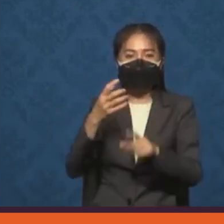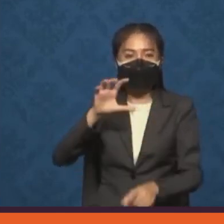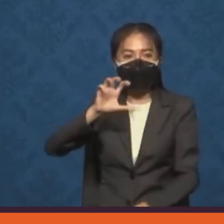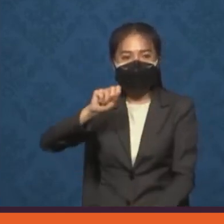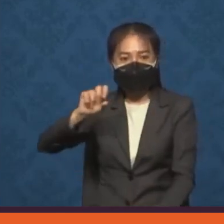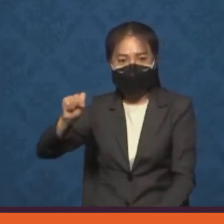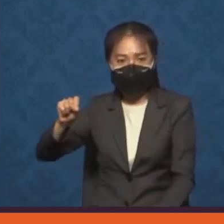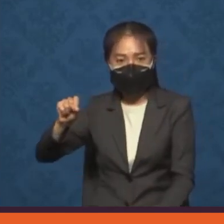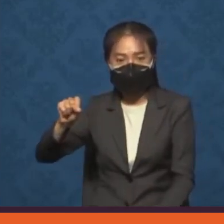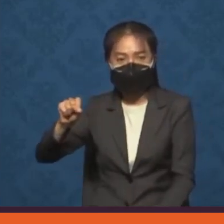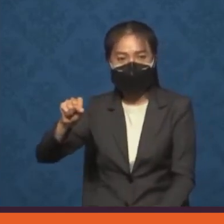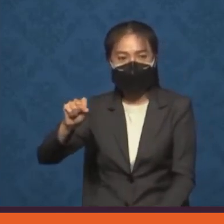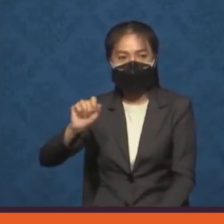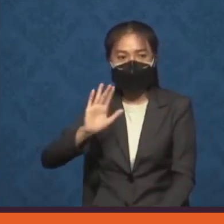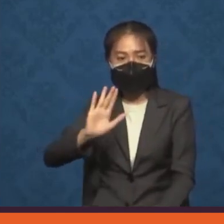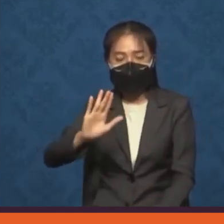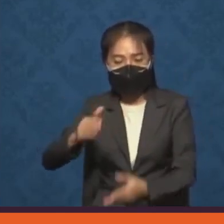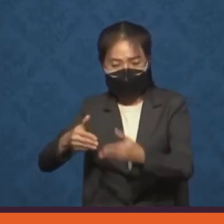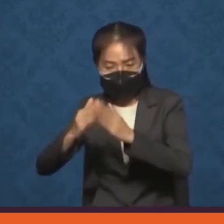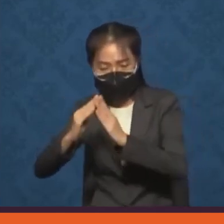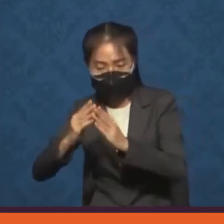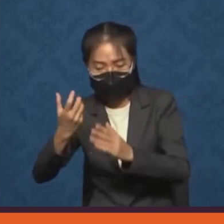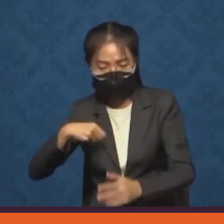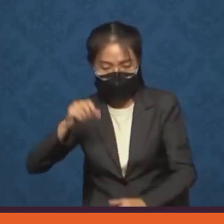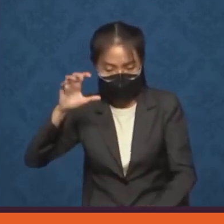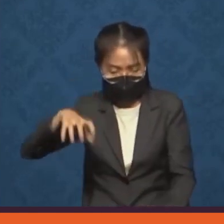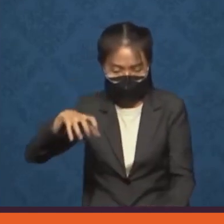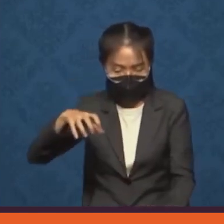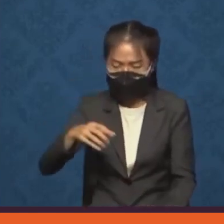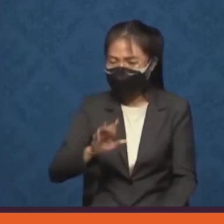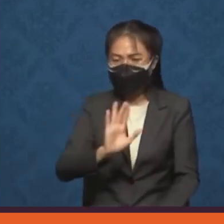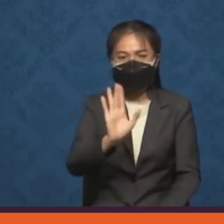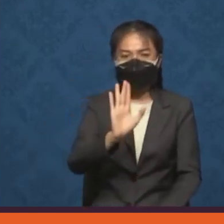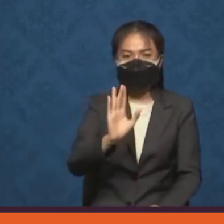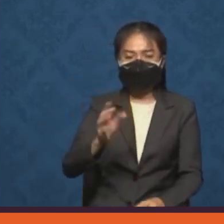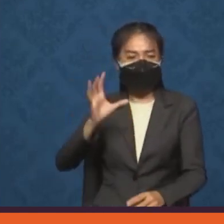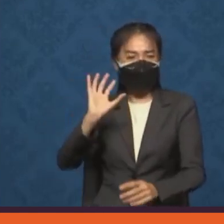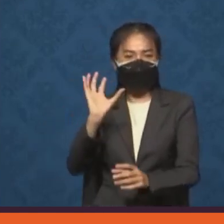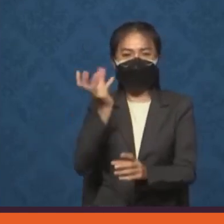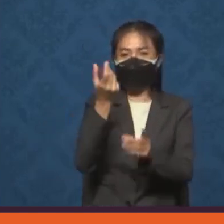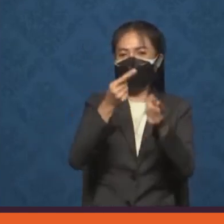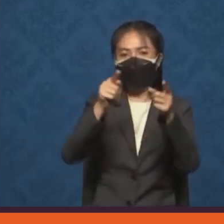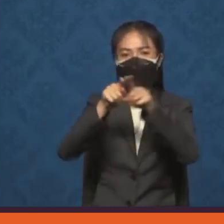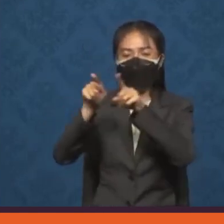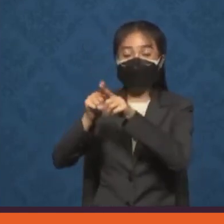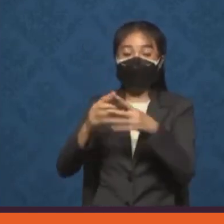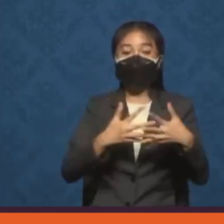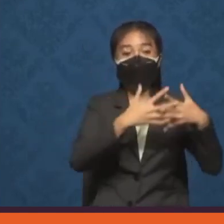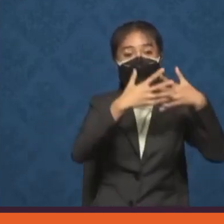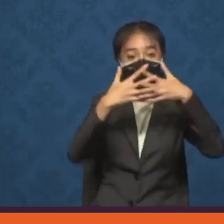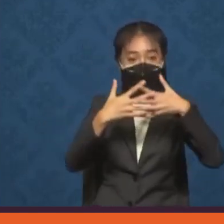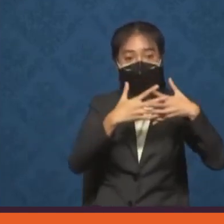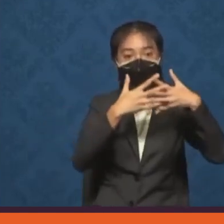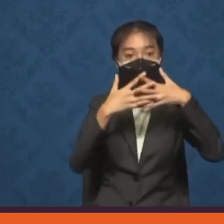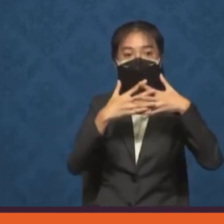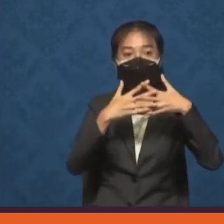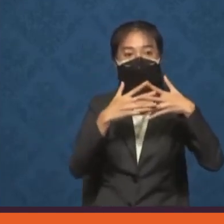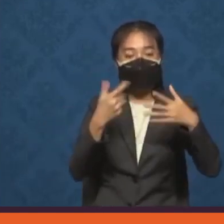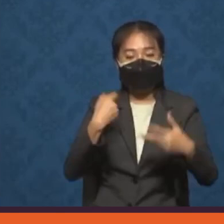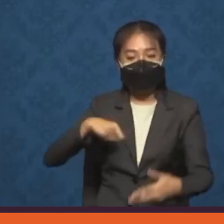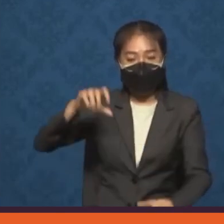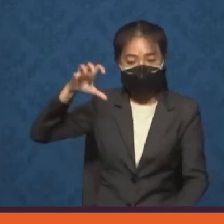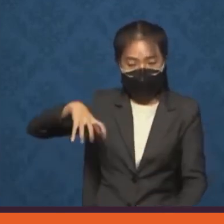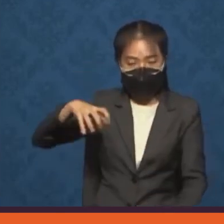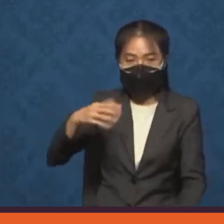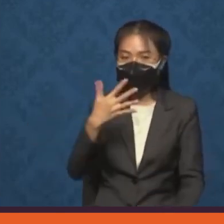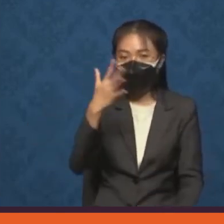ศาลรัฐธรรมนูญทุกที่มีหมดฮะให้ส.ส.เข้าไปแต่งตั้งตุลาการศาลรัฐธรรมนูญสหรัฐอเมริกาไปใหญ่เลยครับไม่มีศาลรัฐธรรมนูญนั่นให้